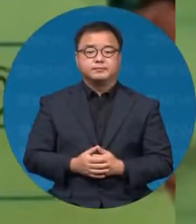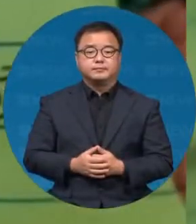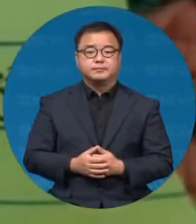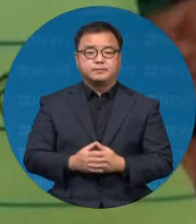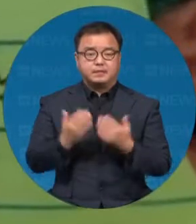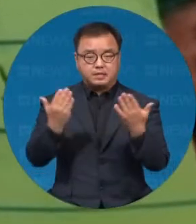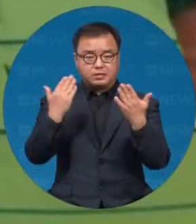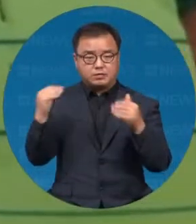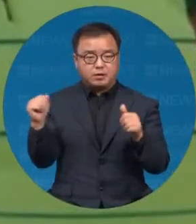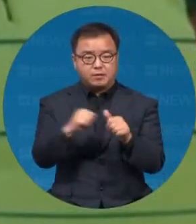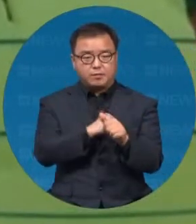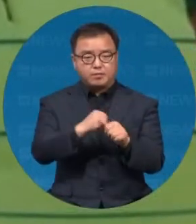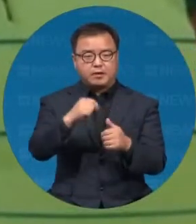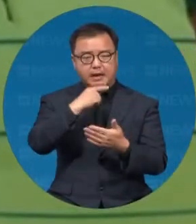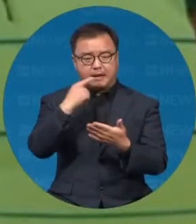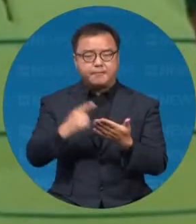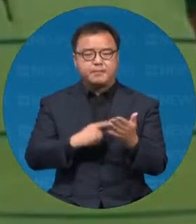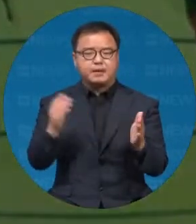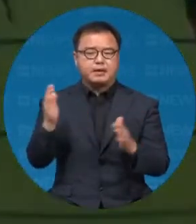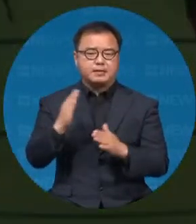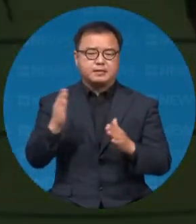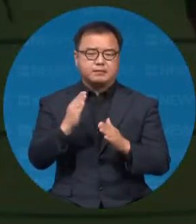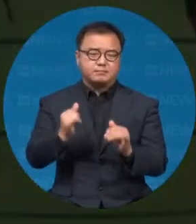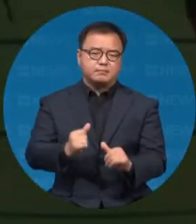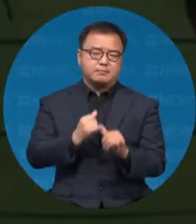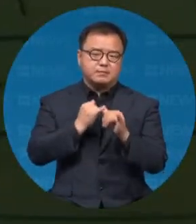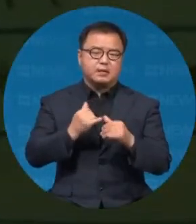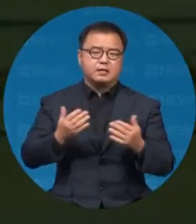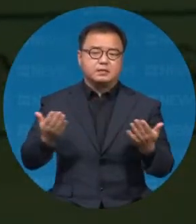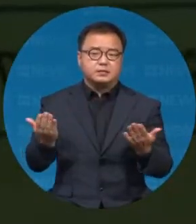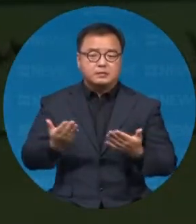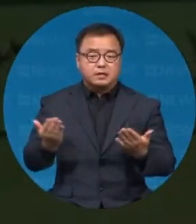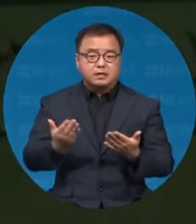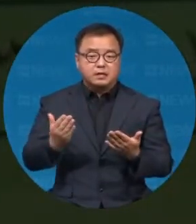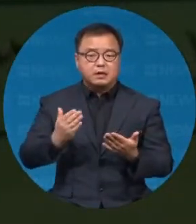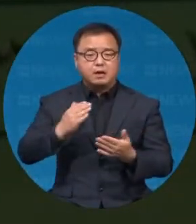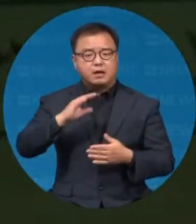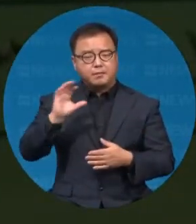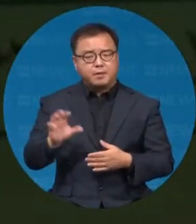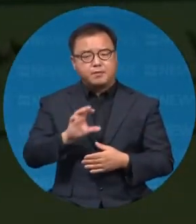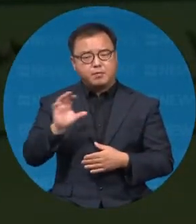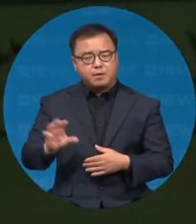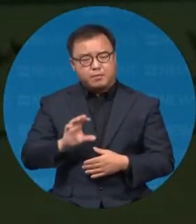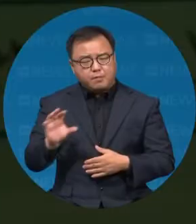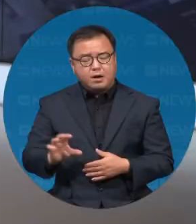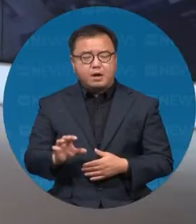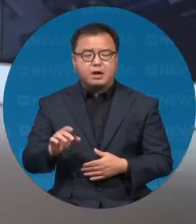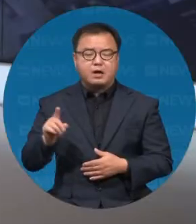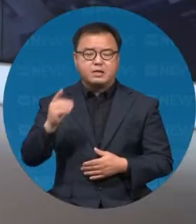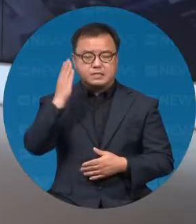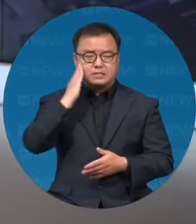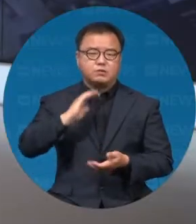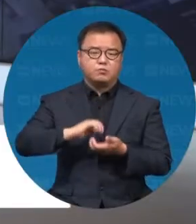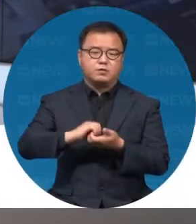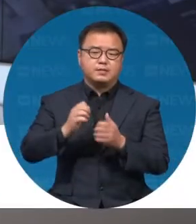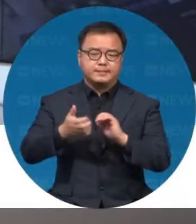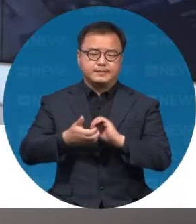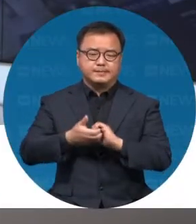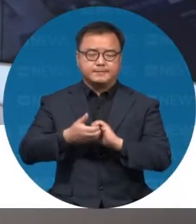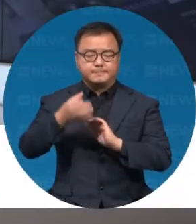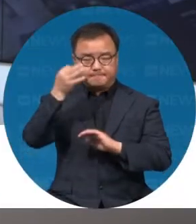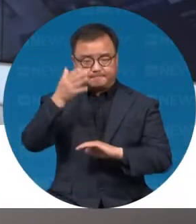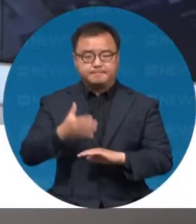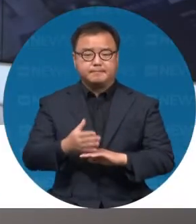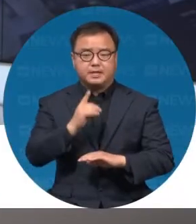학교폭력 피해학생이 극단적인 선택을 하는 사건이 연달아 일어난 4대 청와대가 고개를 숙였습니다 교육부 정종철 차가 는